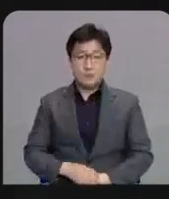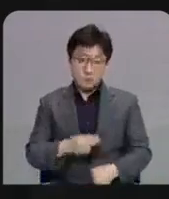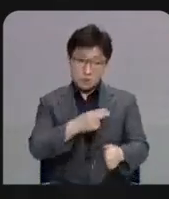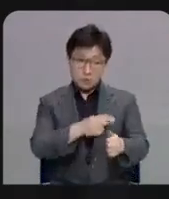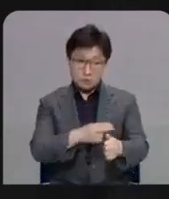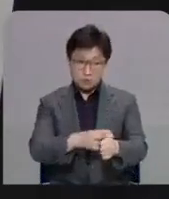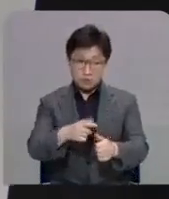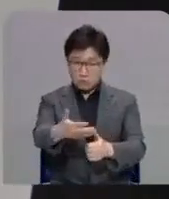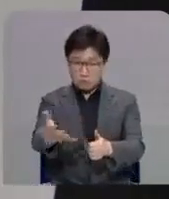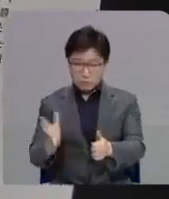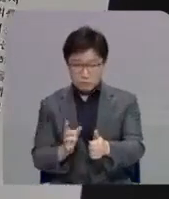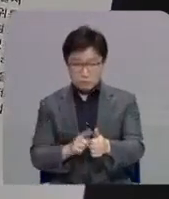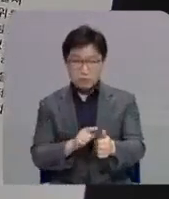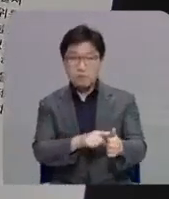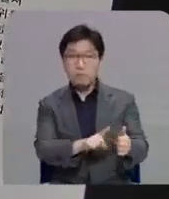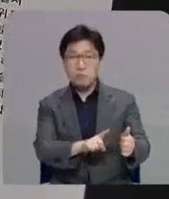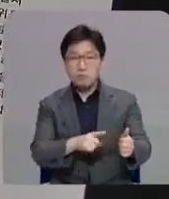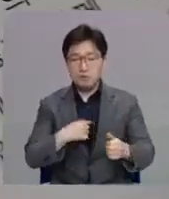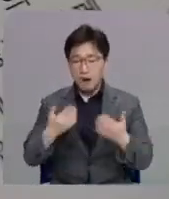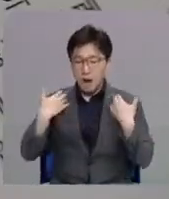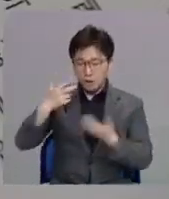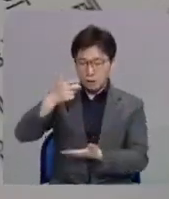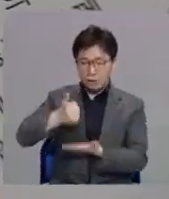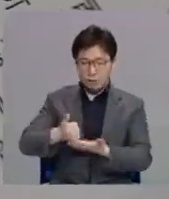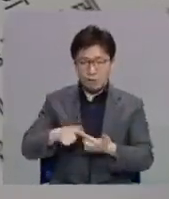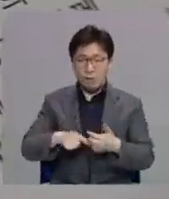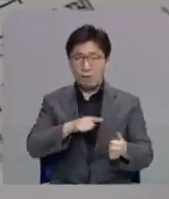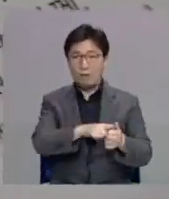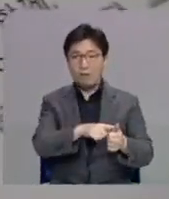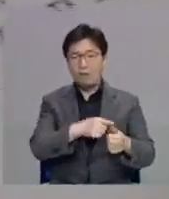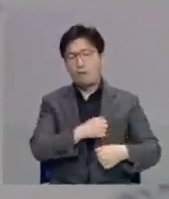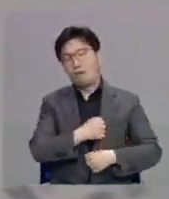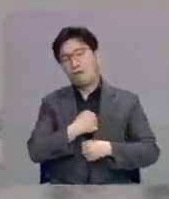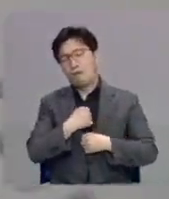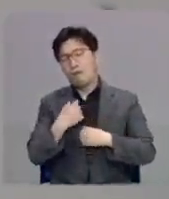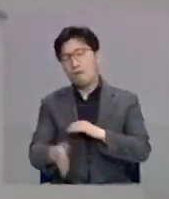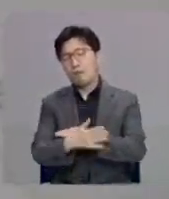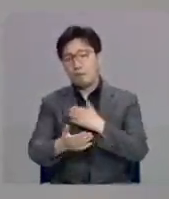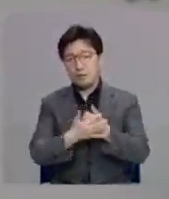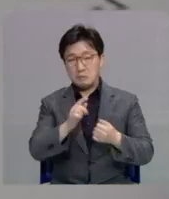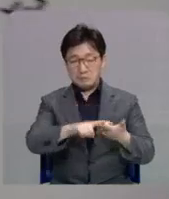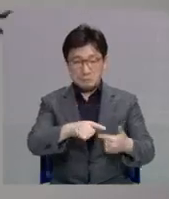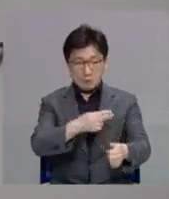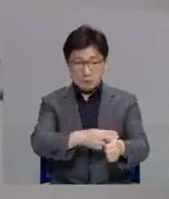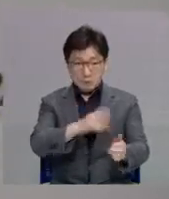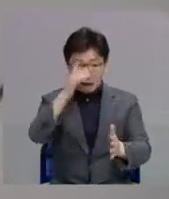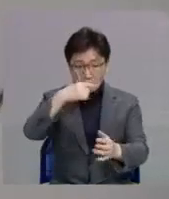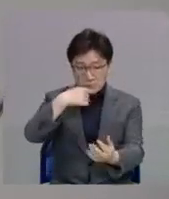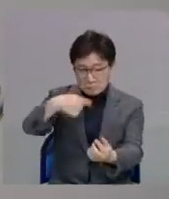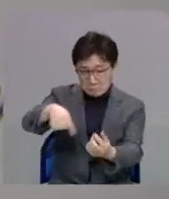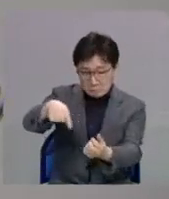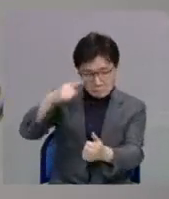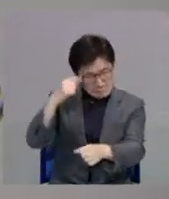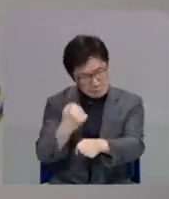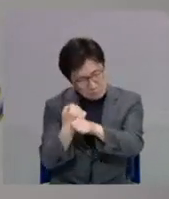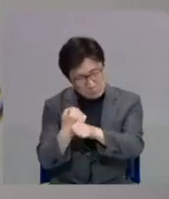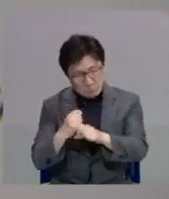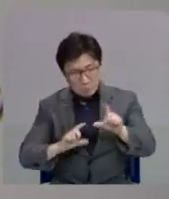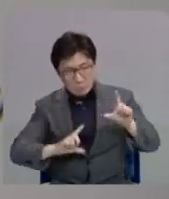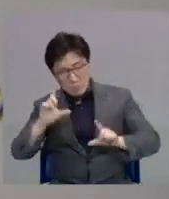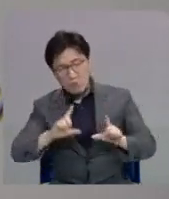교수들은 총장 등의 아니란 대응으로 a 교수가 지위를 유지하며 여전히 학생 지도와 연구를 하고 있다고